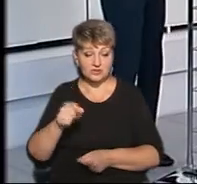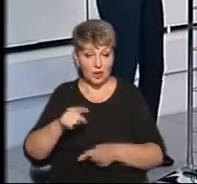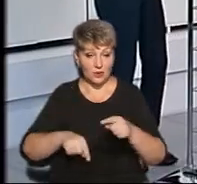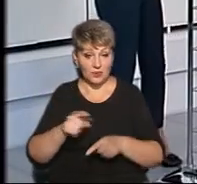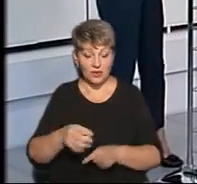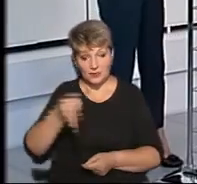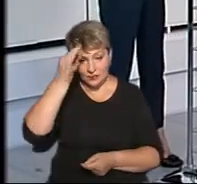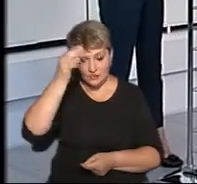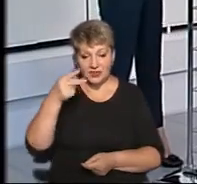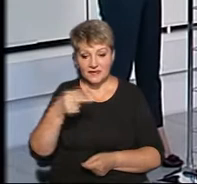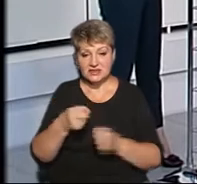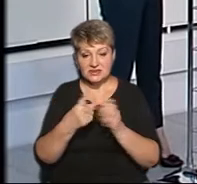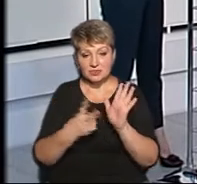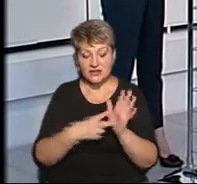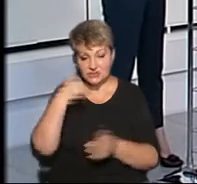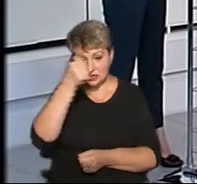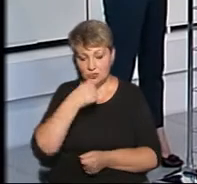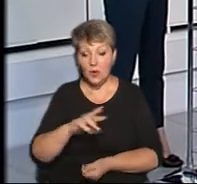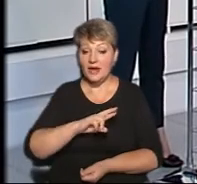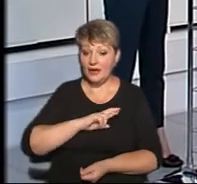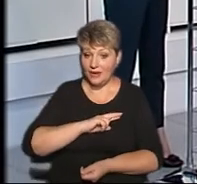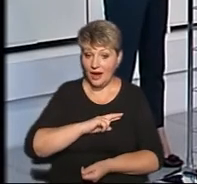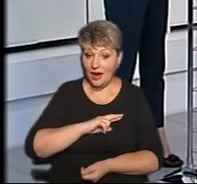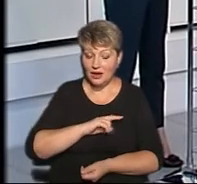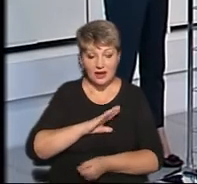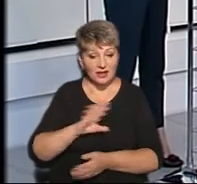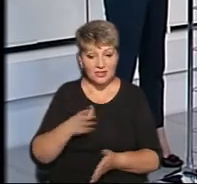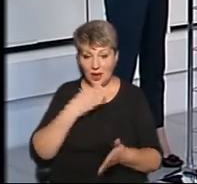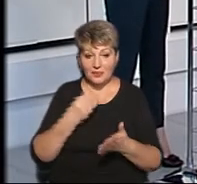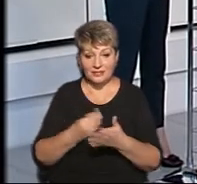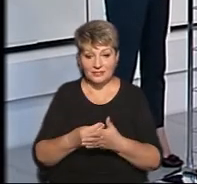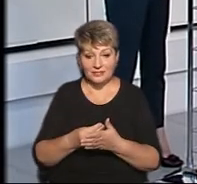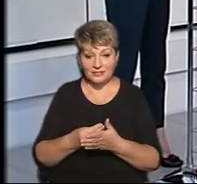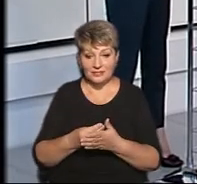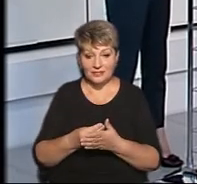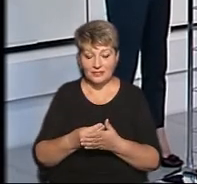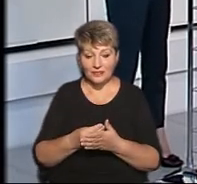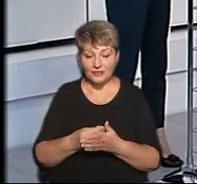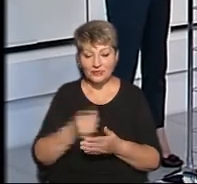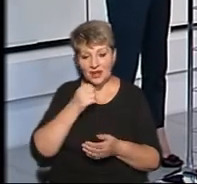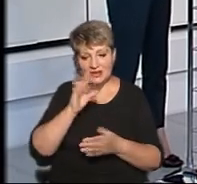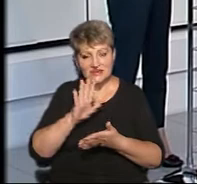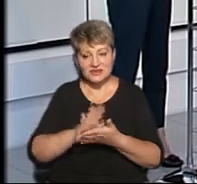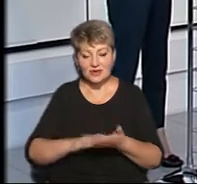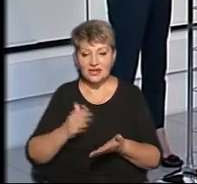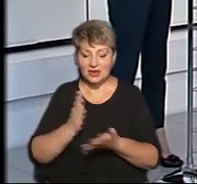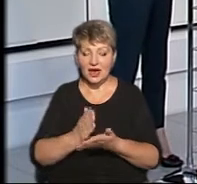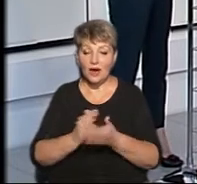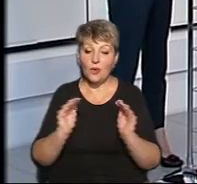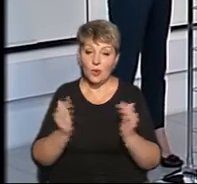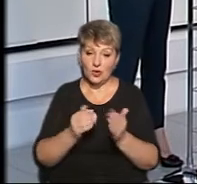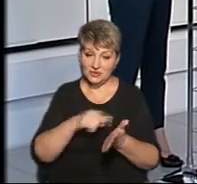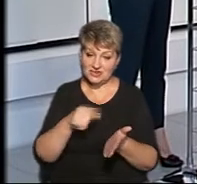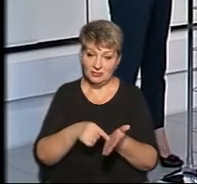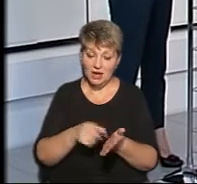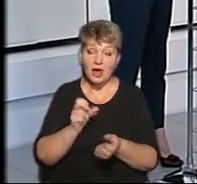що в 2017 році я не з власної волі став учасником такого шоу. Ось документ. Регламент передбачає вам коротке підписано. Запитання.